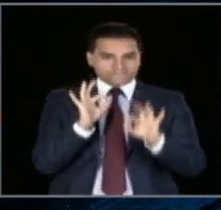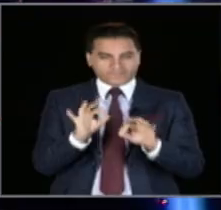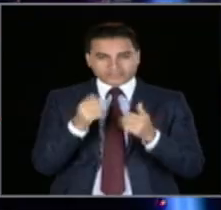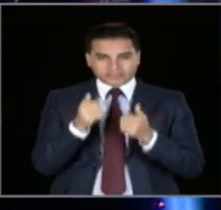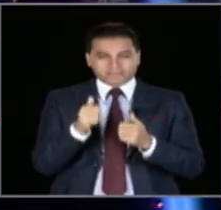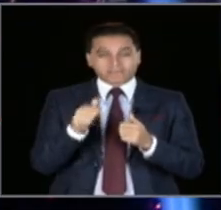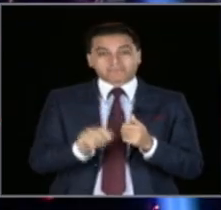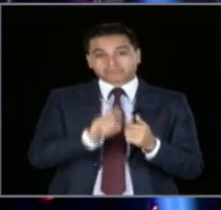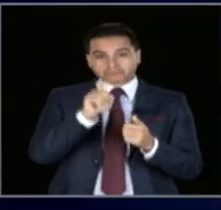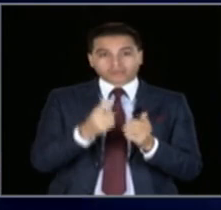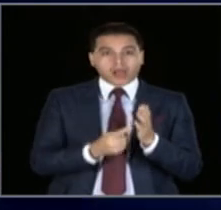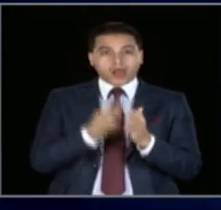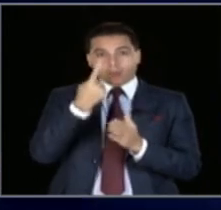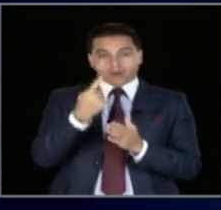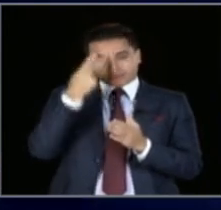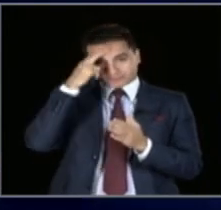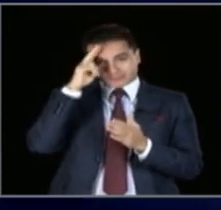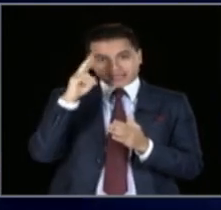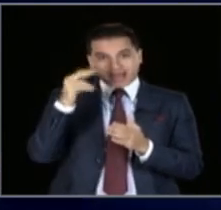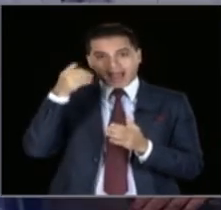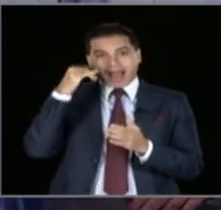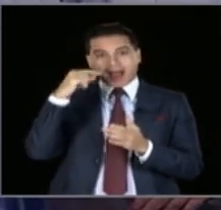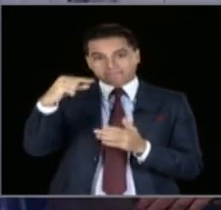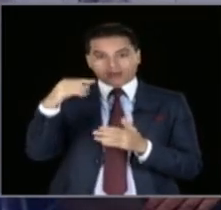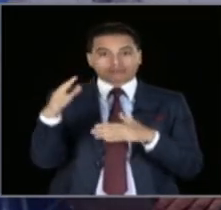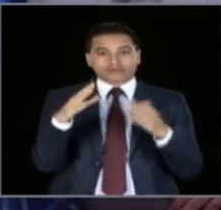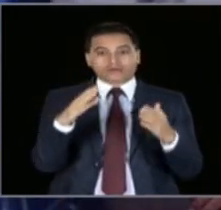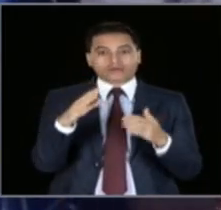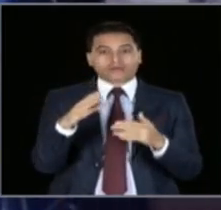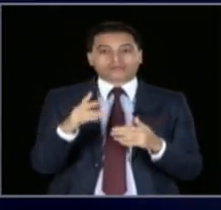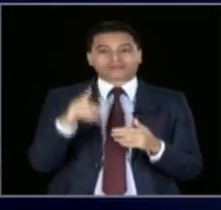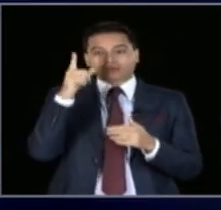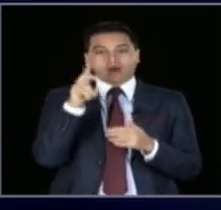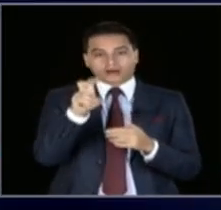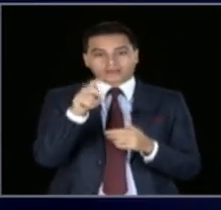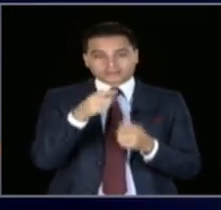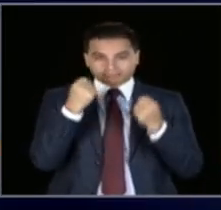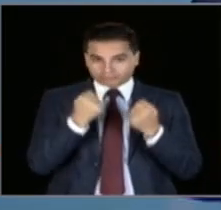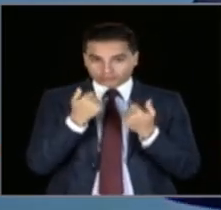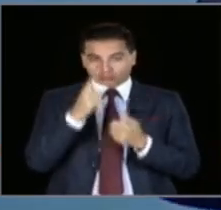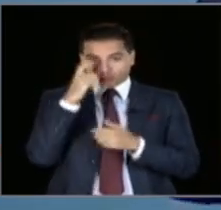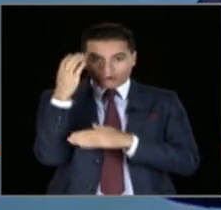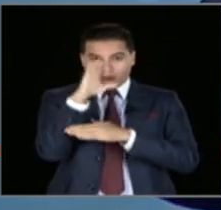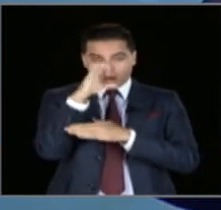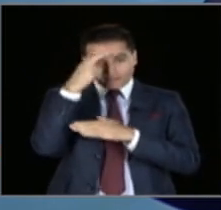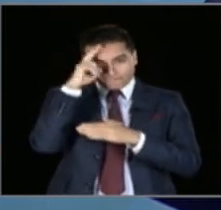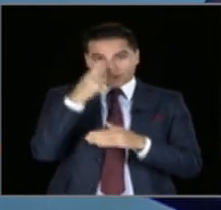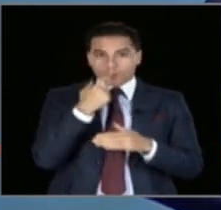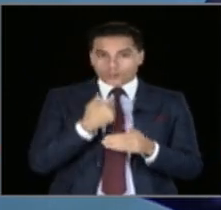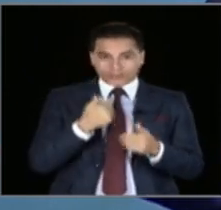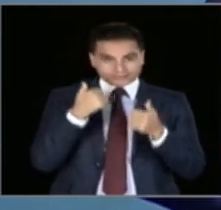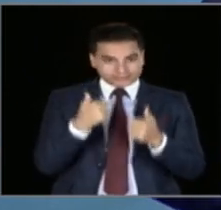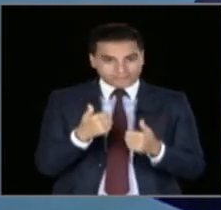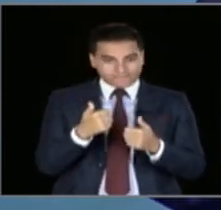البديهة. أول سؤال لحمة طارق، مستعد له بقى. هنشوف صورة وهنقول